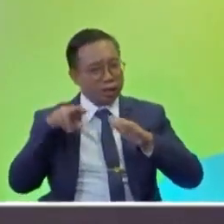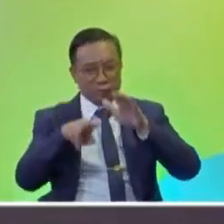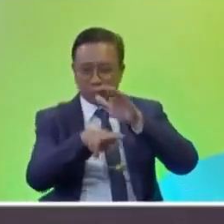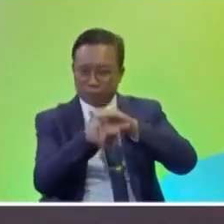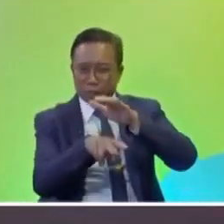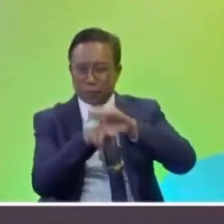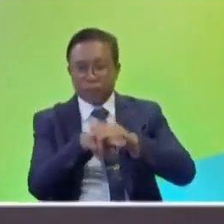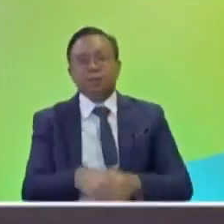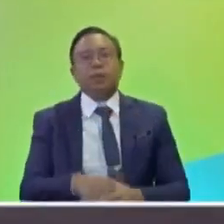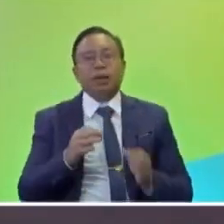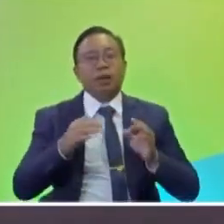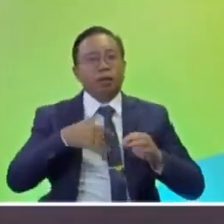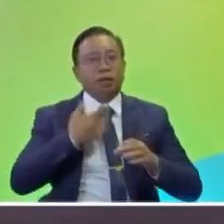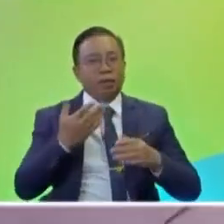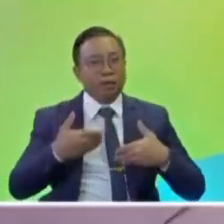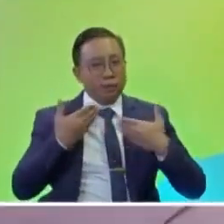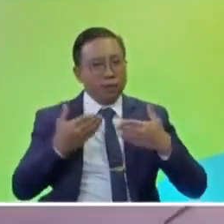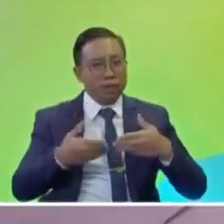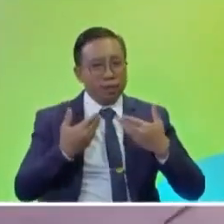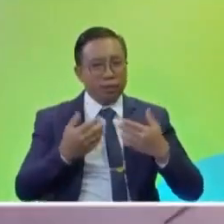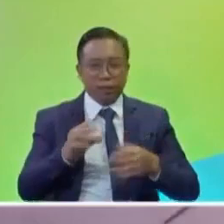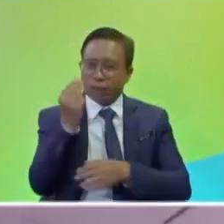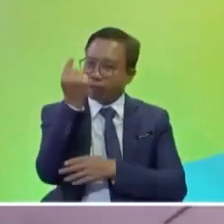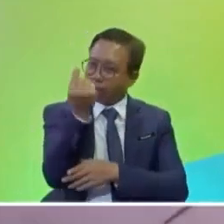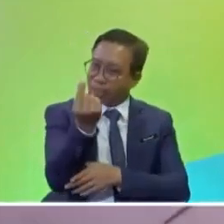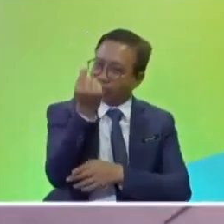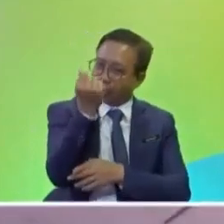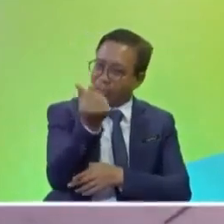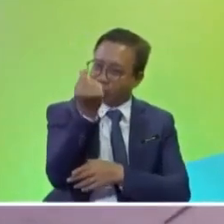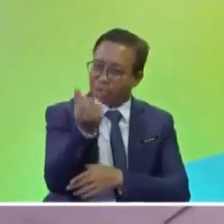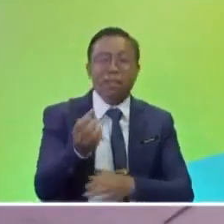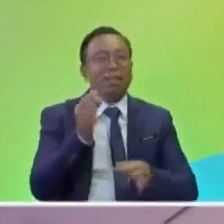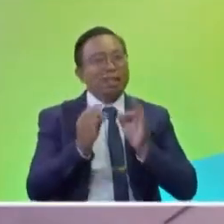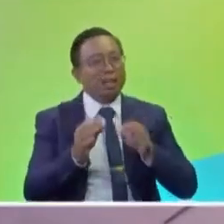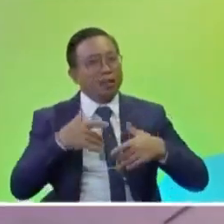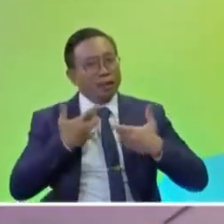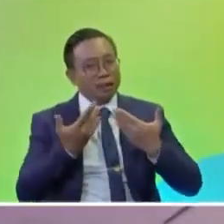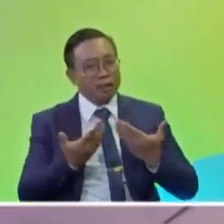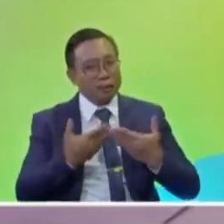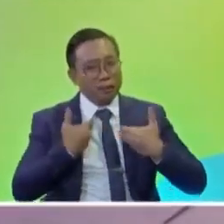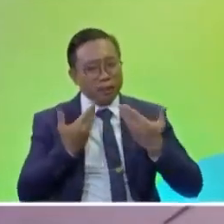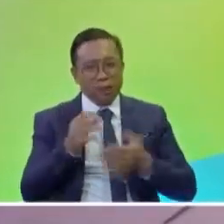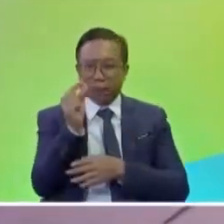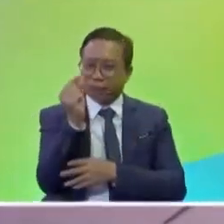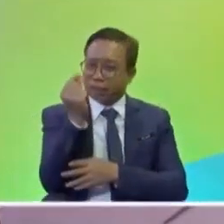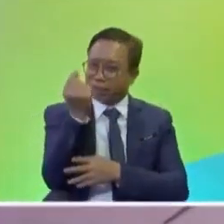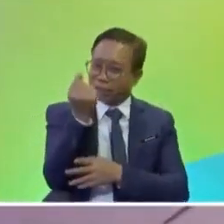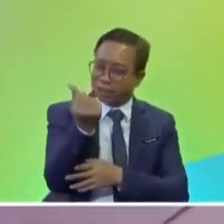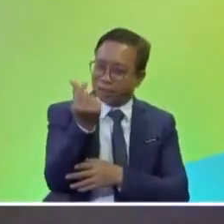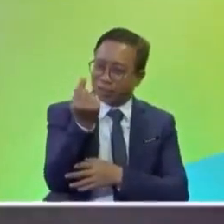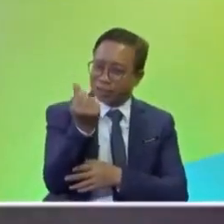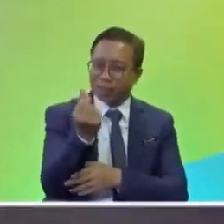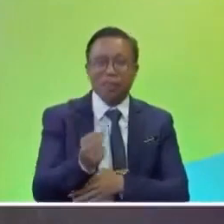kaki. Kalau rasa gembira, petik-petik. Kalau rasa gembira, petik